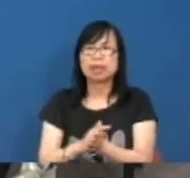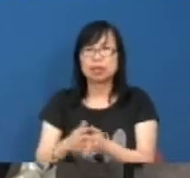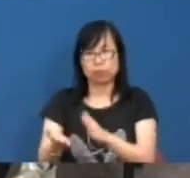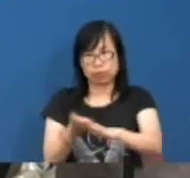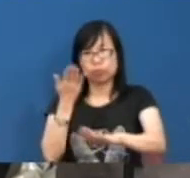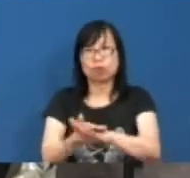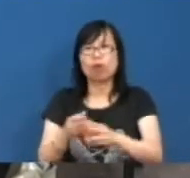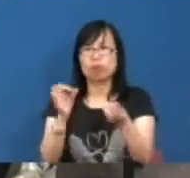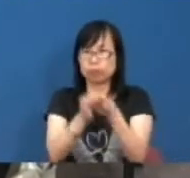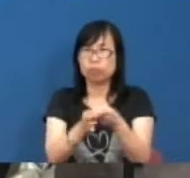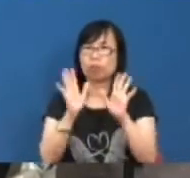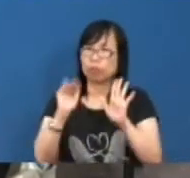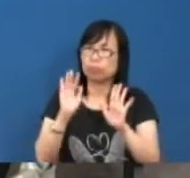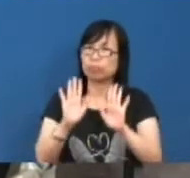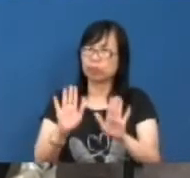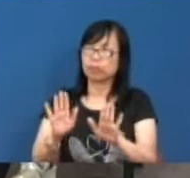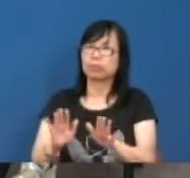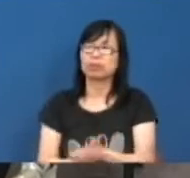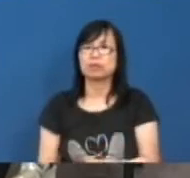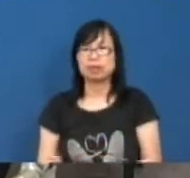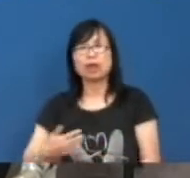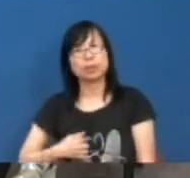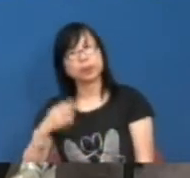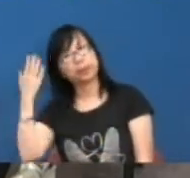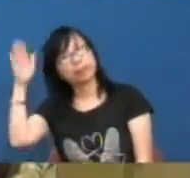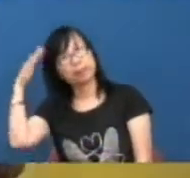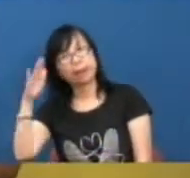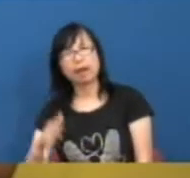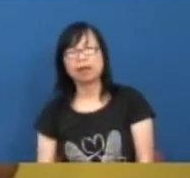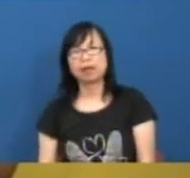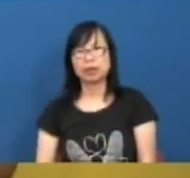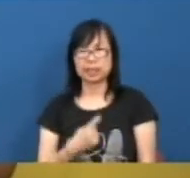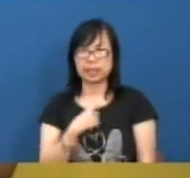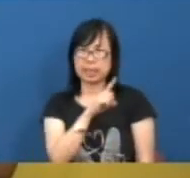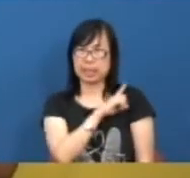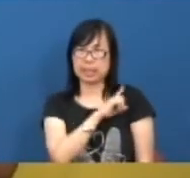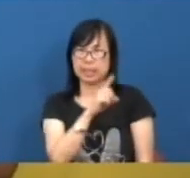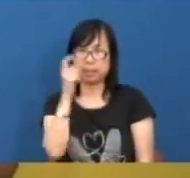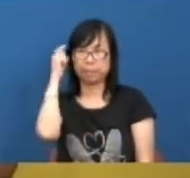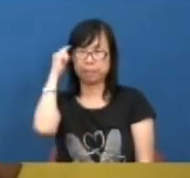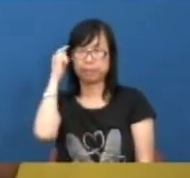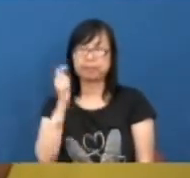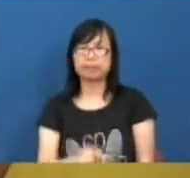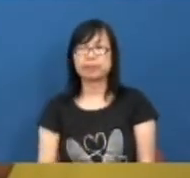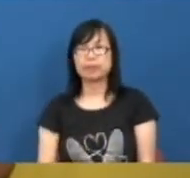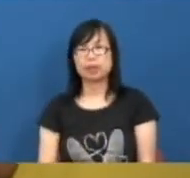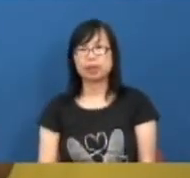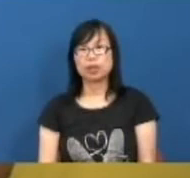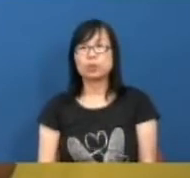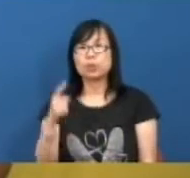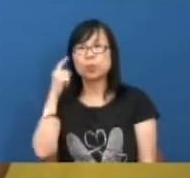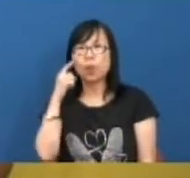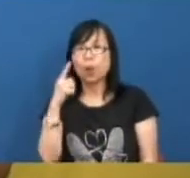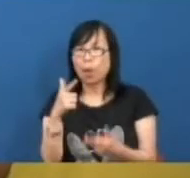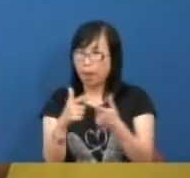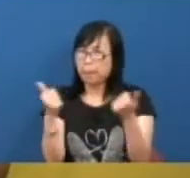居屋其實都係幫咗好多呢班人咁樣咯。 我都理解，我亦都即係其實我自己個態度咧，就係我如果係一個即係適量